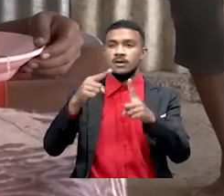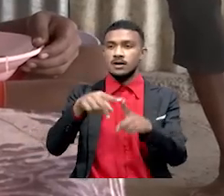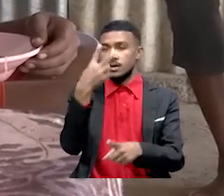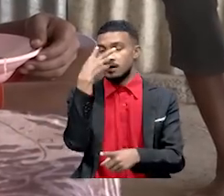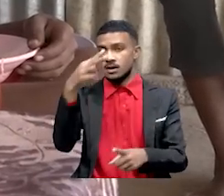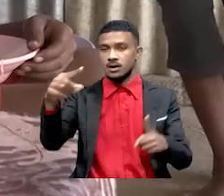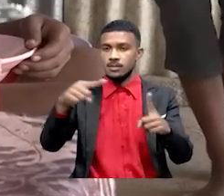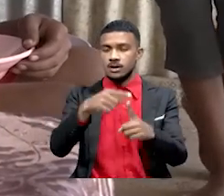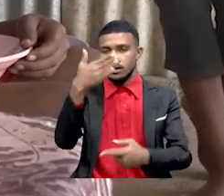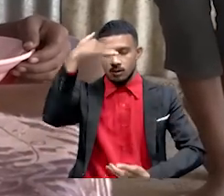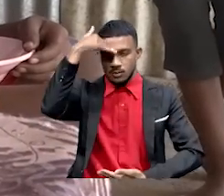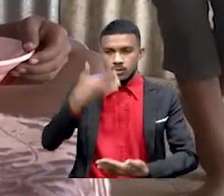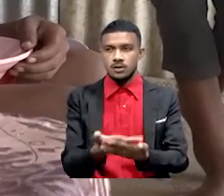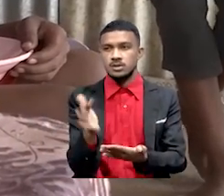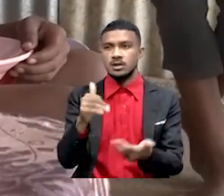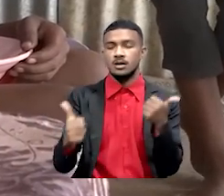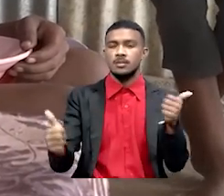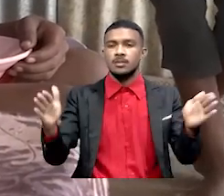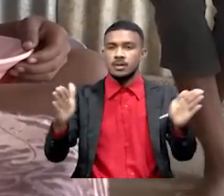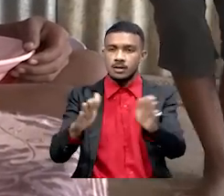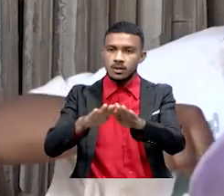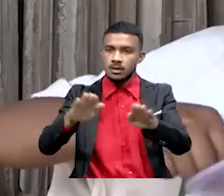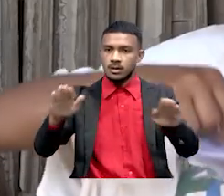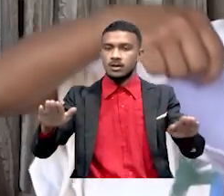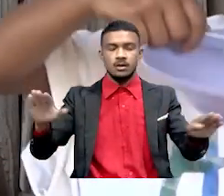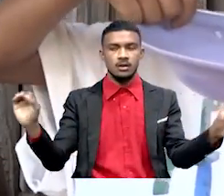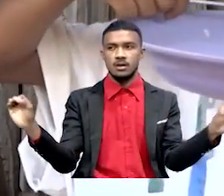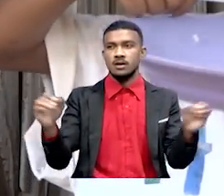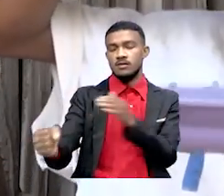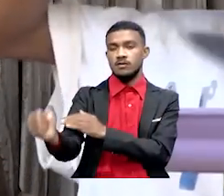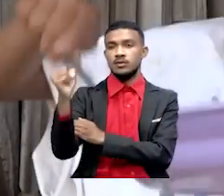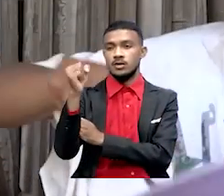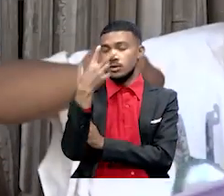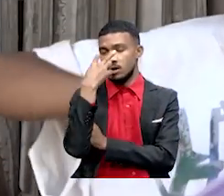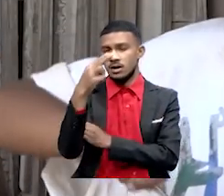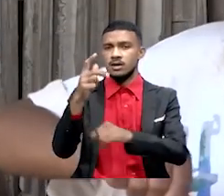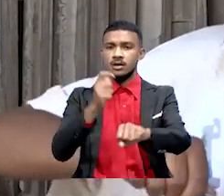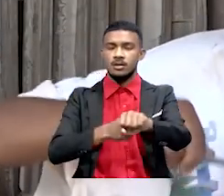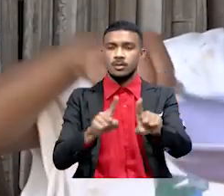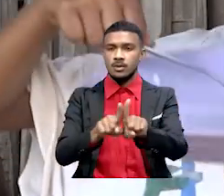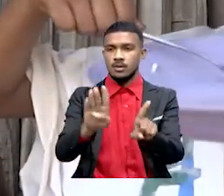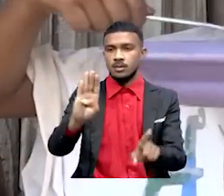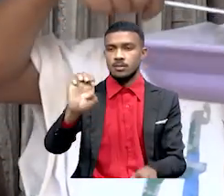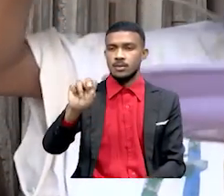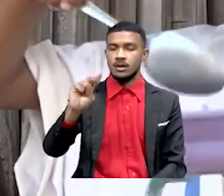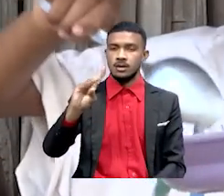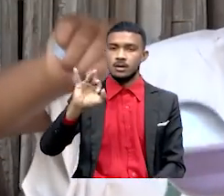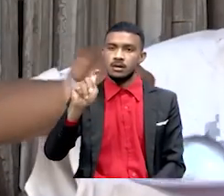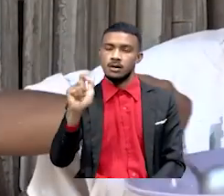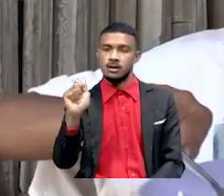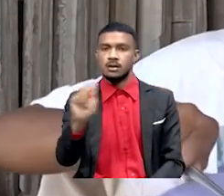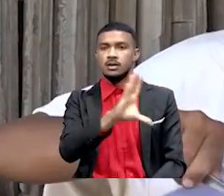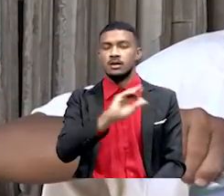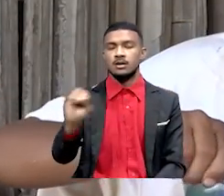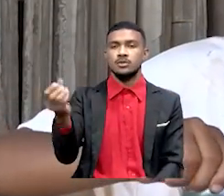wang sira nebe seki ik. Laia forsa ato are situasaun ne, bendita mos, senti la kon